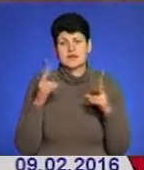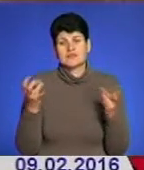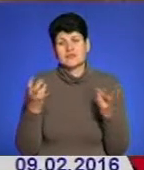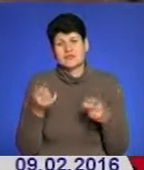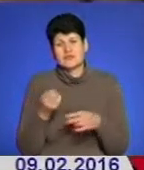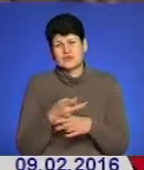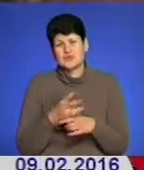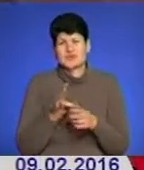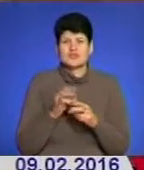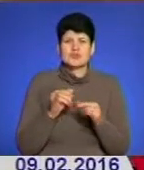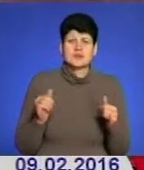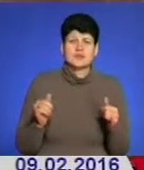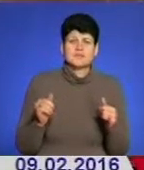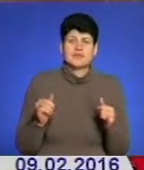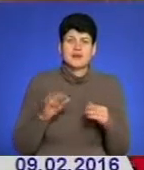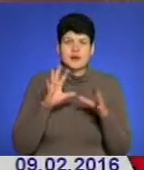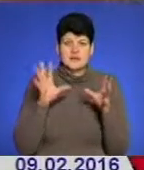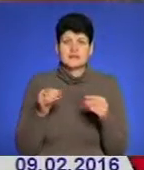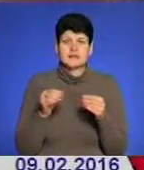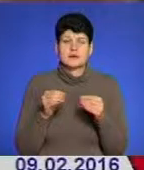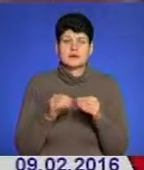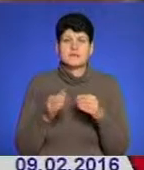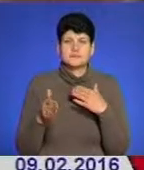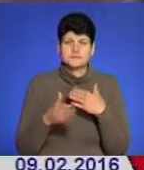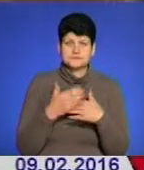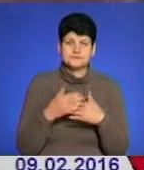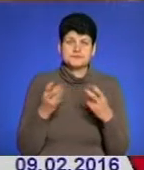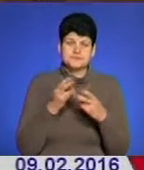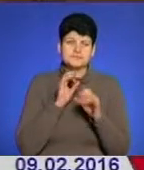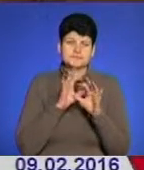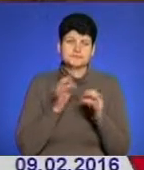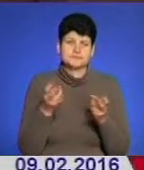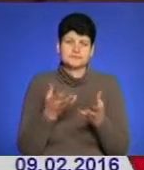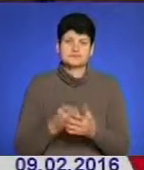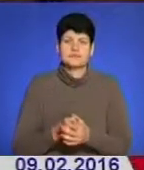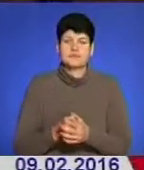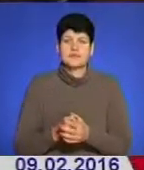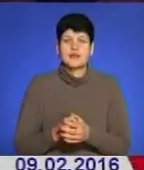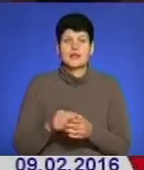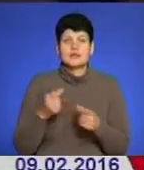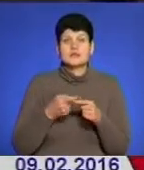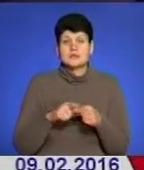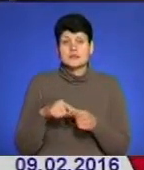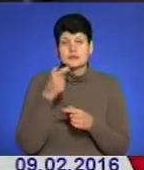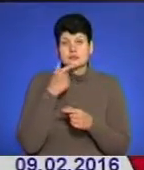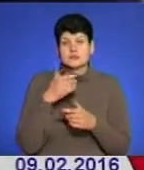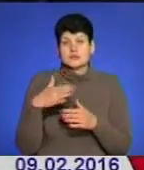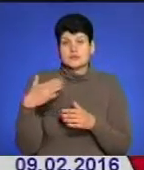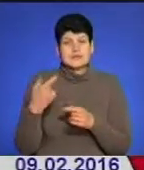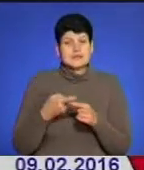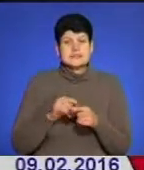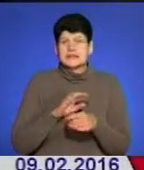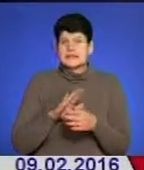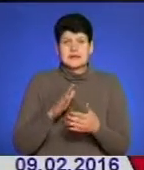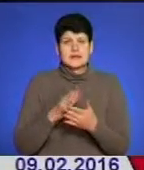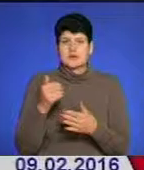виключати, але все-таки треба пояснити людям, що такого робити не варто. З етичної точки зору це не є дуже добре,